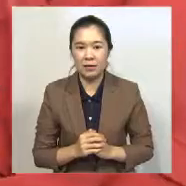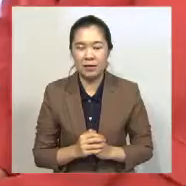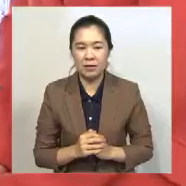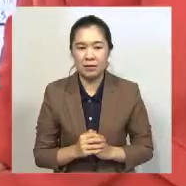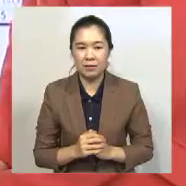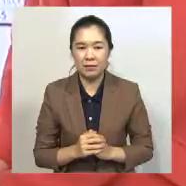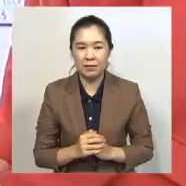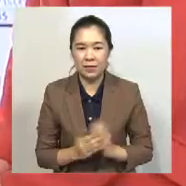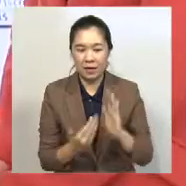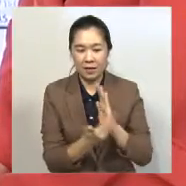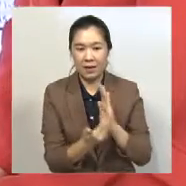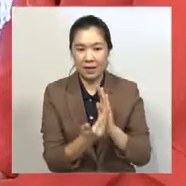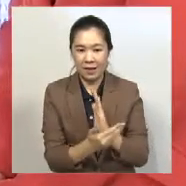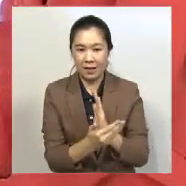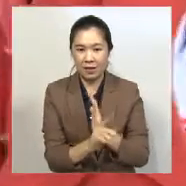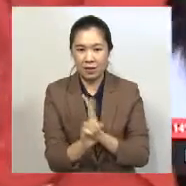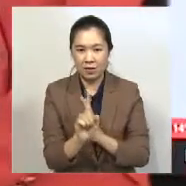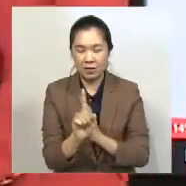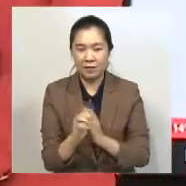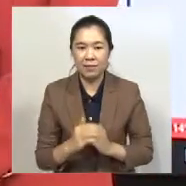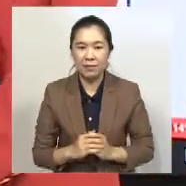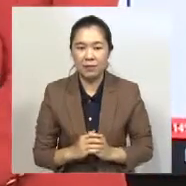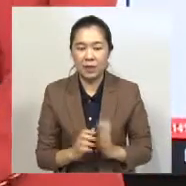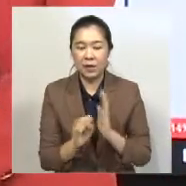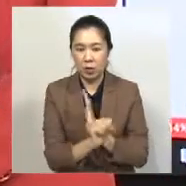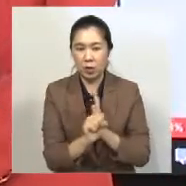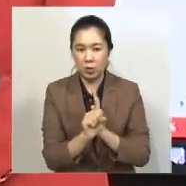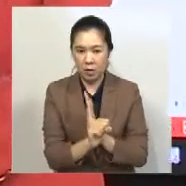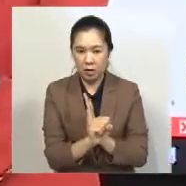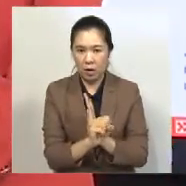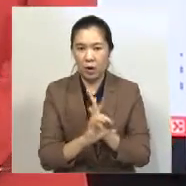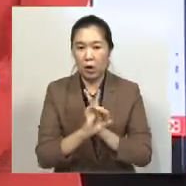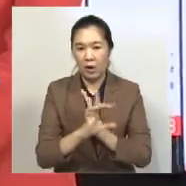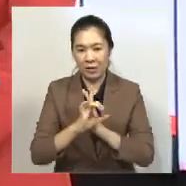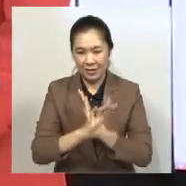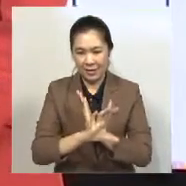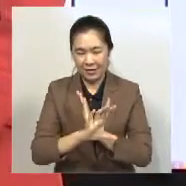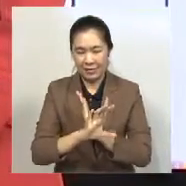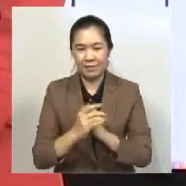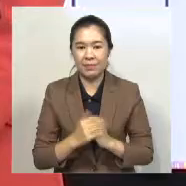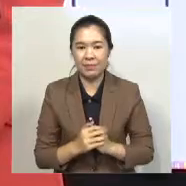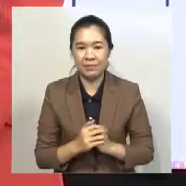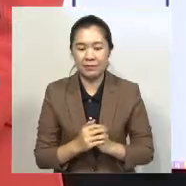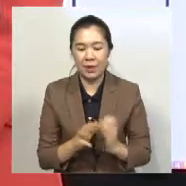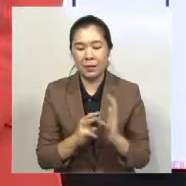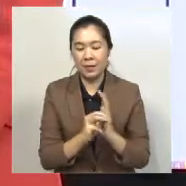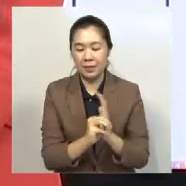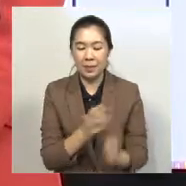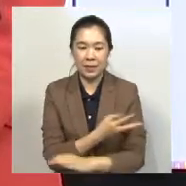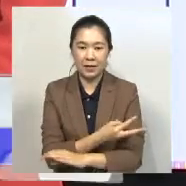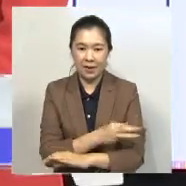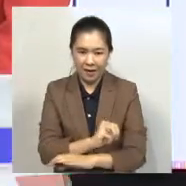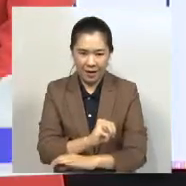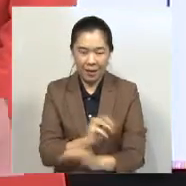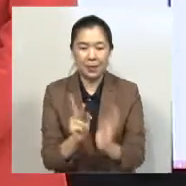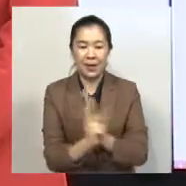แถวด้านนี้นะฮะแถวกลุ่มแล้วก็จะมีสกลนครร้อยเอ็ดพวกมหาสารคามนะก